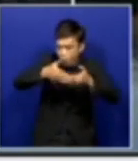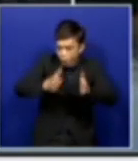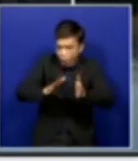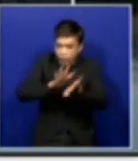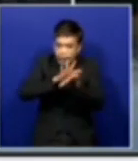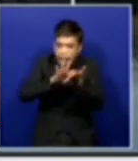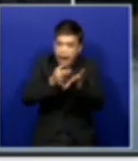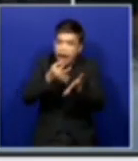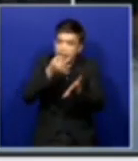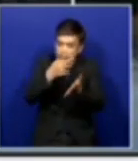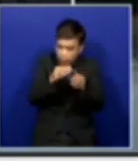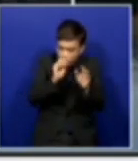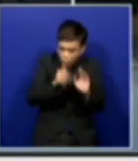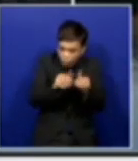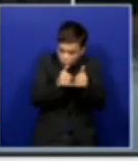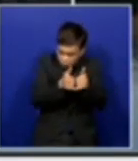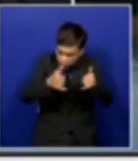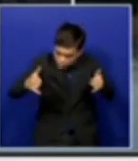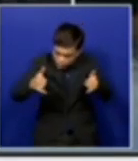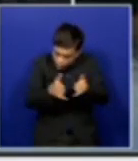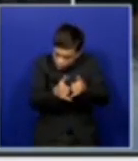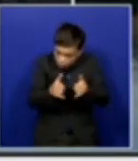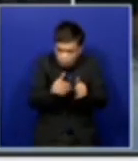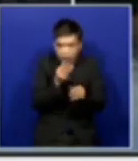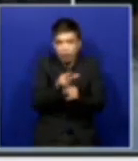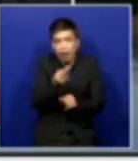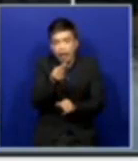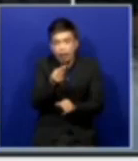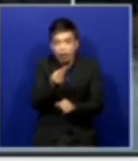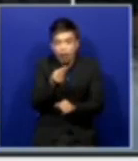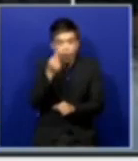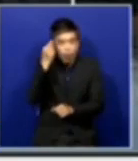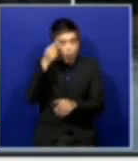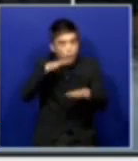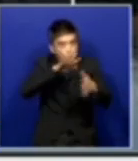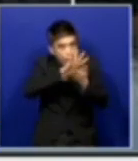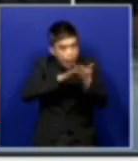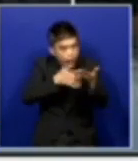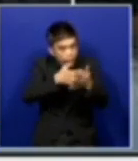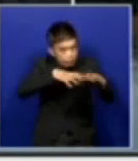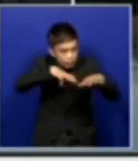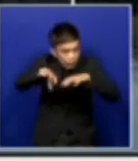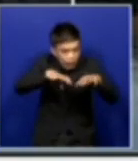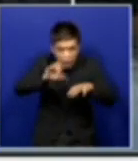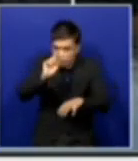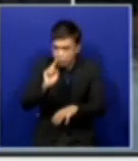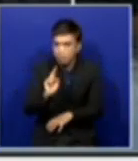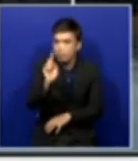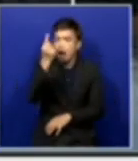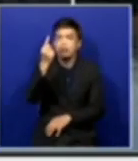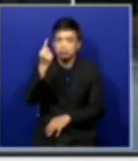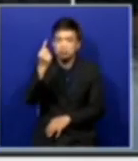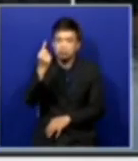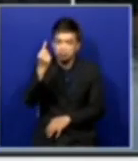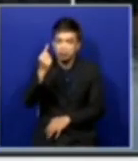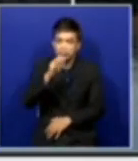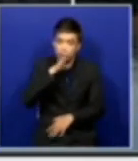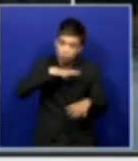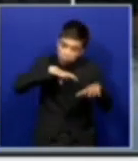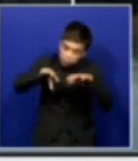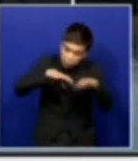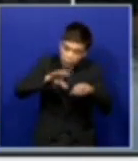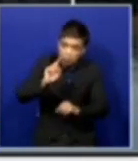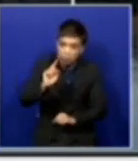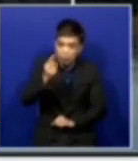ท่าไหร่นะครับซึ่งเราต้องบริหารจัดการต่างๆเนี่ยใหม่หมดเลยนะครับซึ่งพอใหม่หมดแล้วเนี่ย